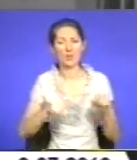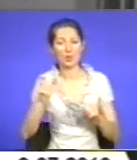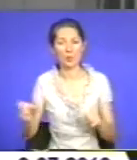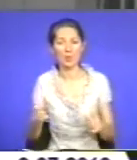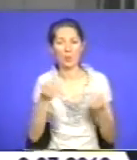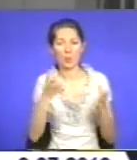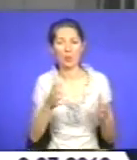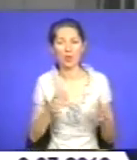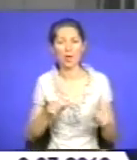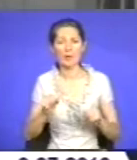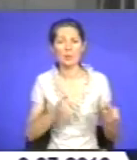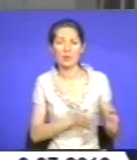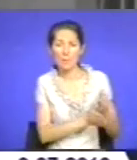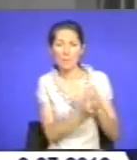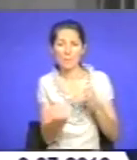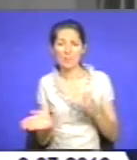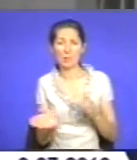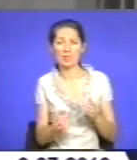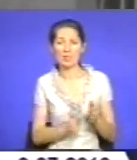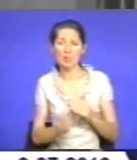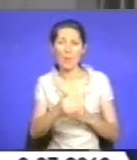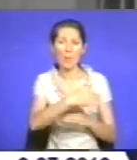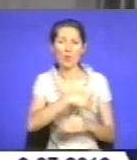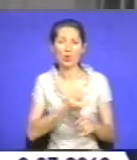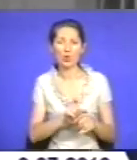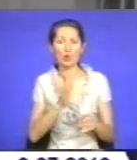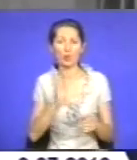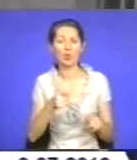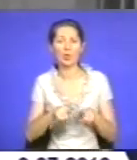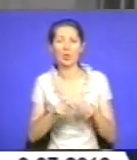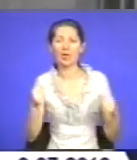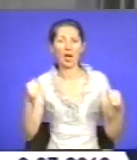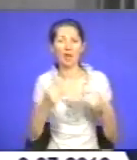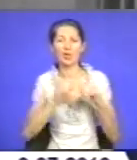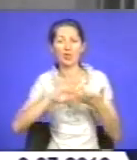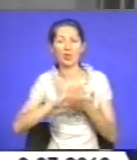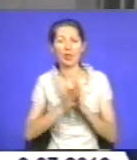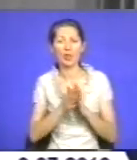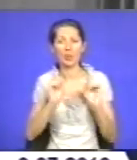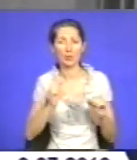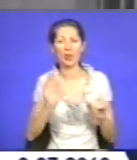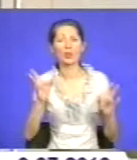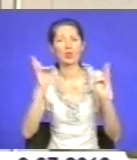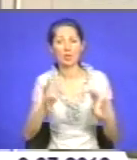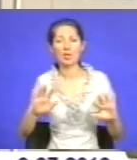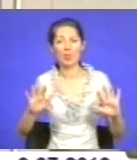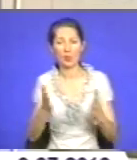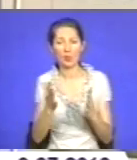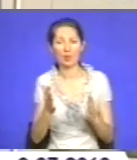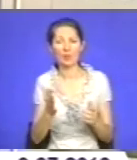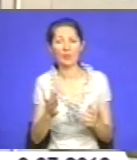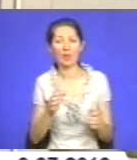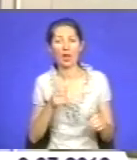просто велосипедиста підрізав десь на повороті. Тобто дуже були такі аварійні ситуації, тобто могли бути нещасні випадки.